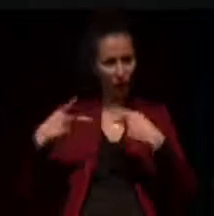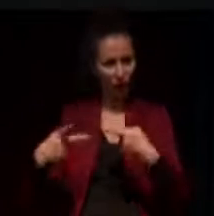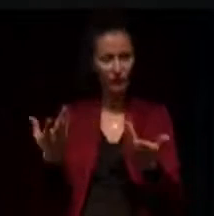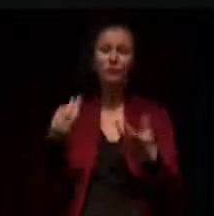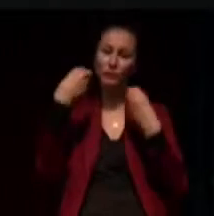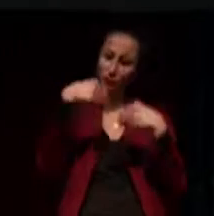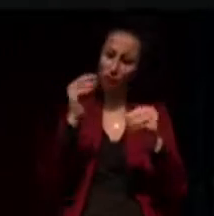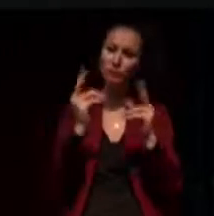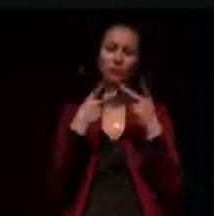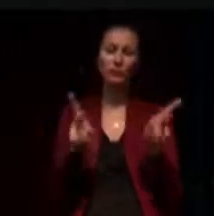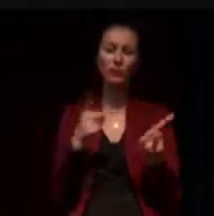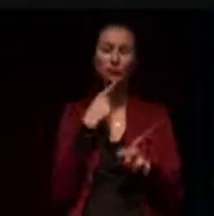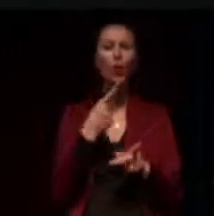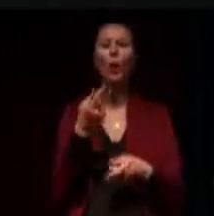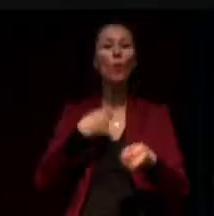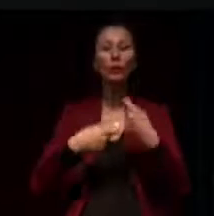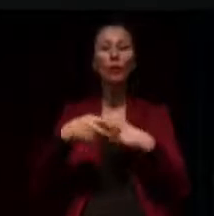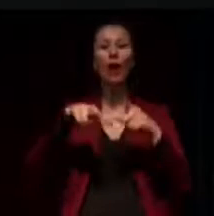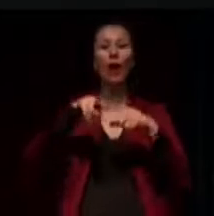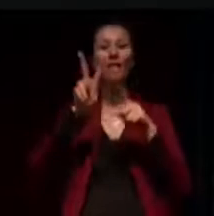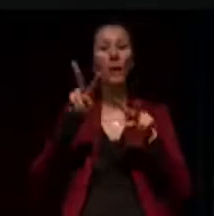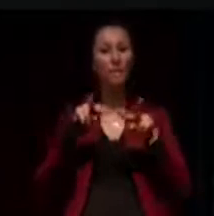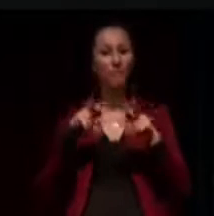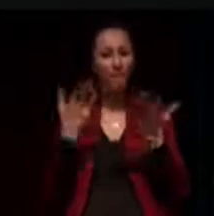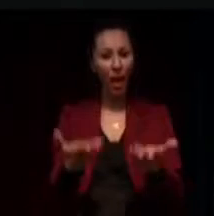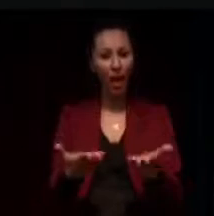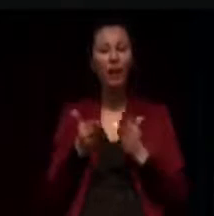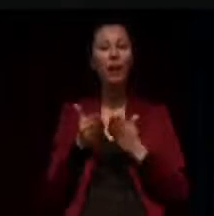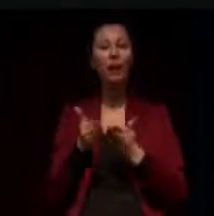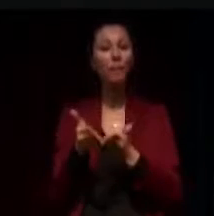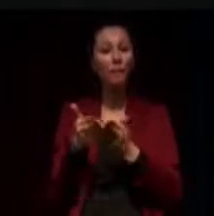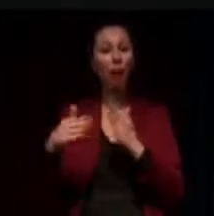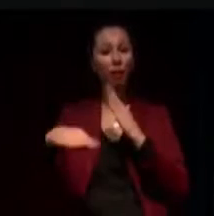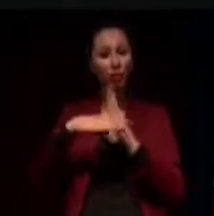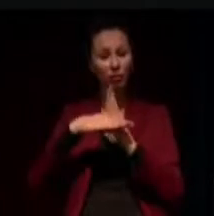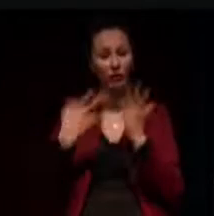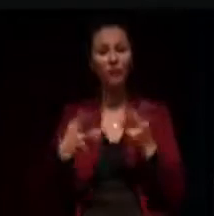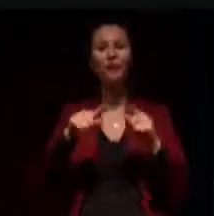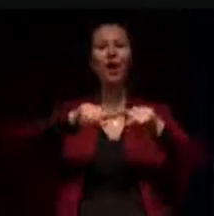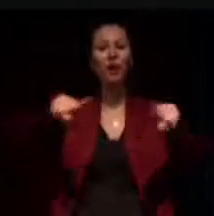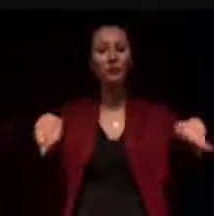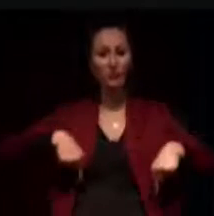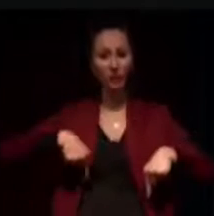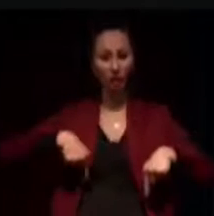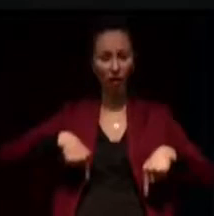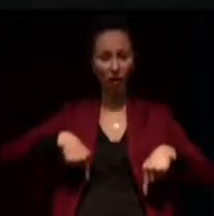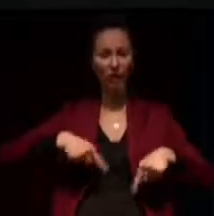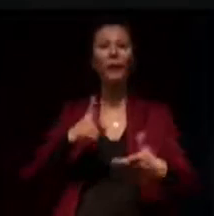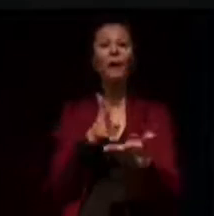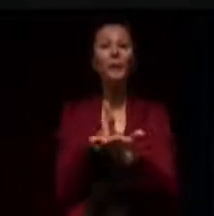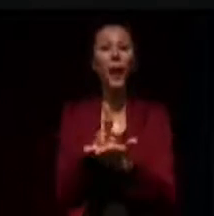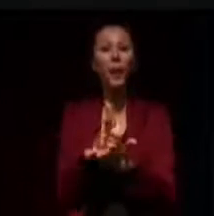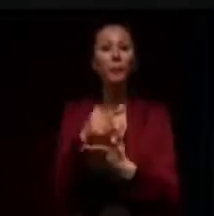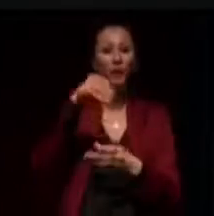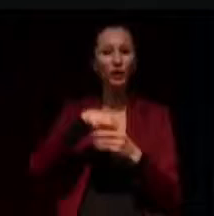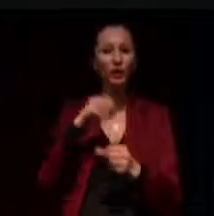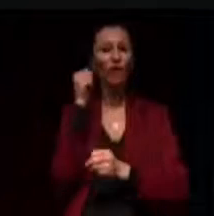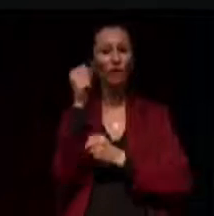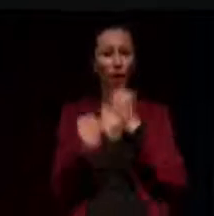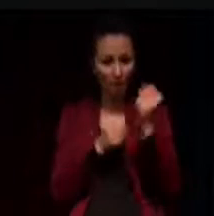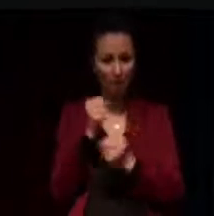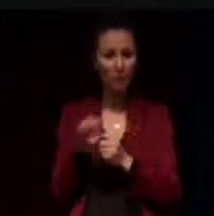özelleştirme dedi, satıyorsunuz. Borsa, AVM'ler, limanlar, arsalar, tarım arazileri,